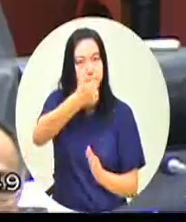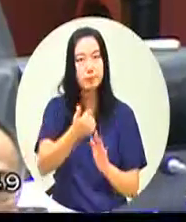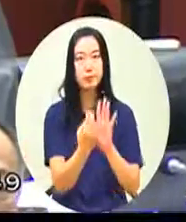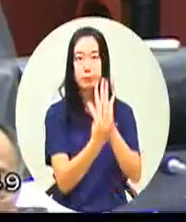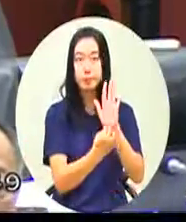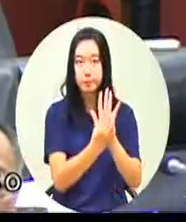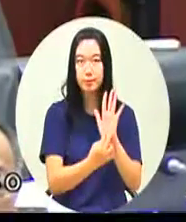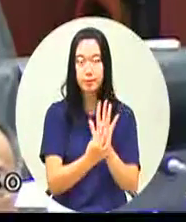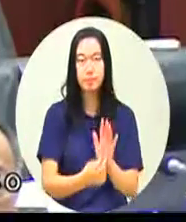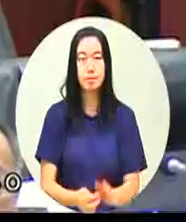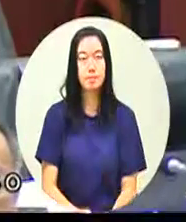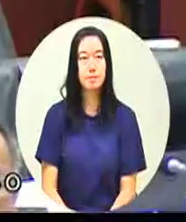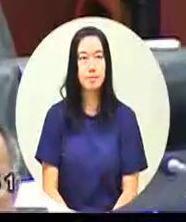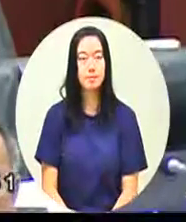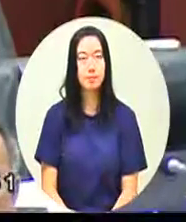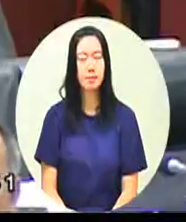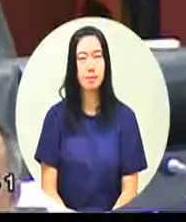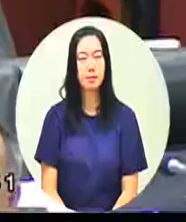请局长答复。